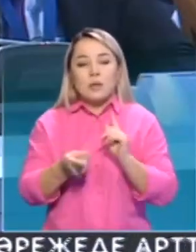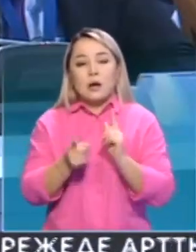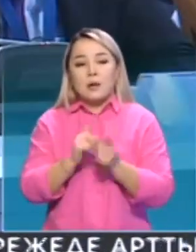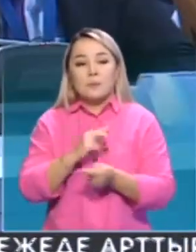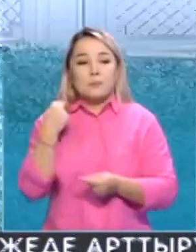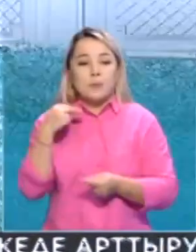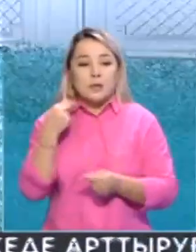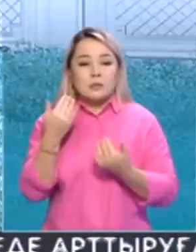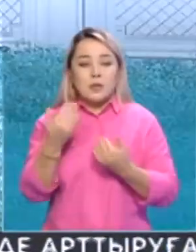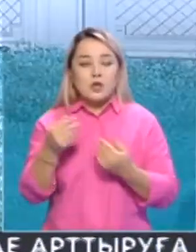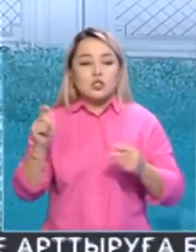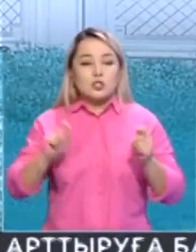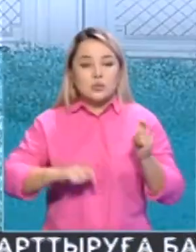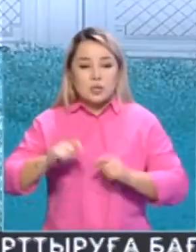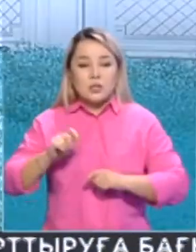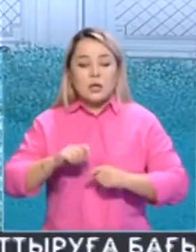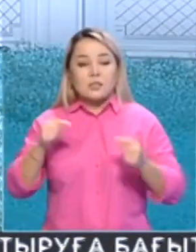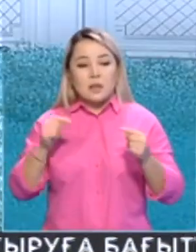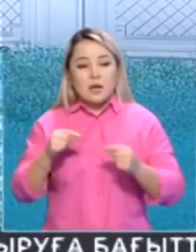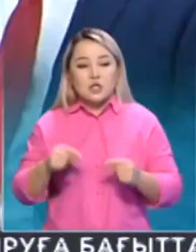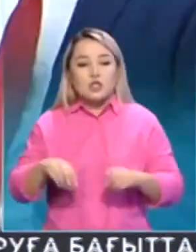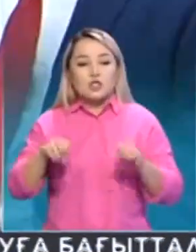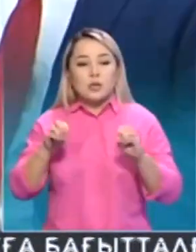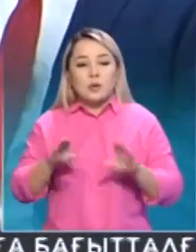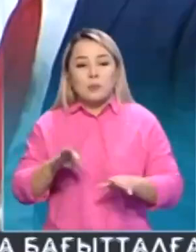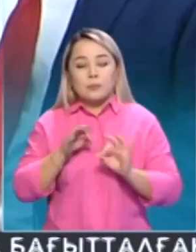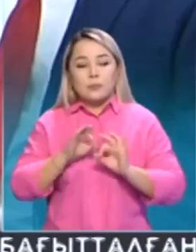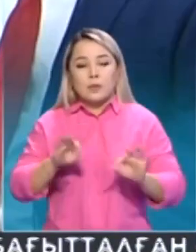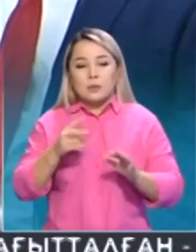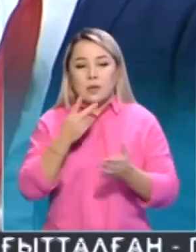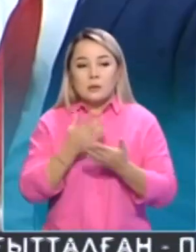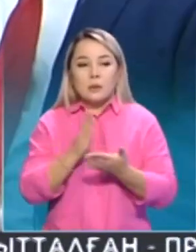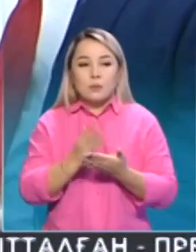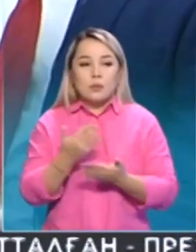бұл жиынның елімізде өтуі лайықты шешім екеніне де тоқталды.